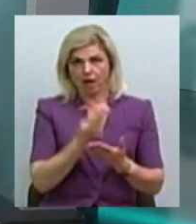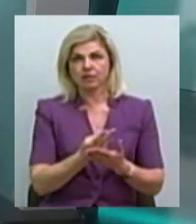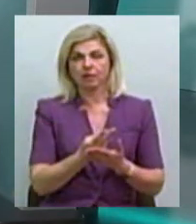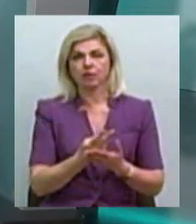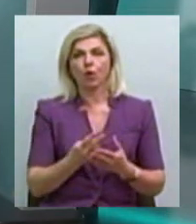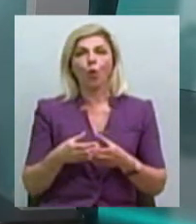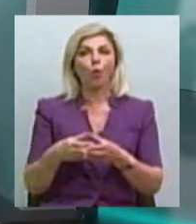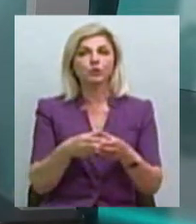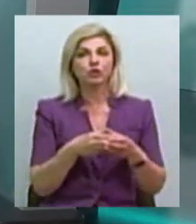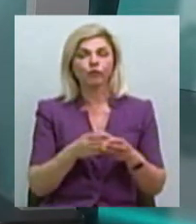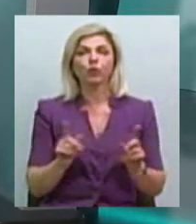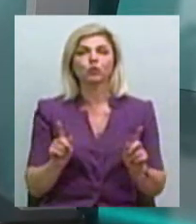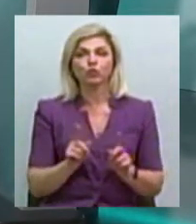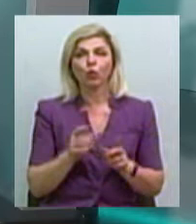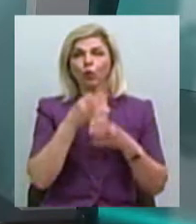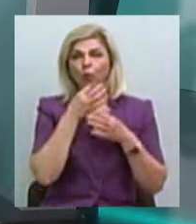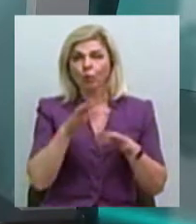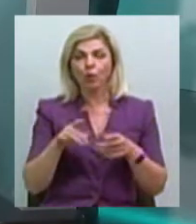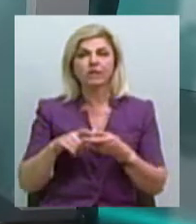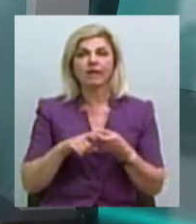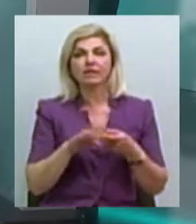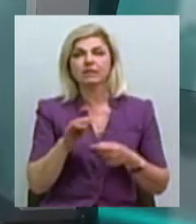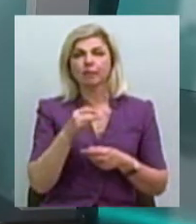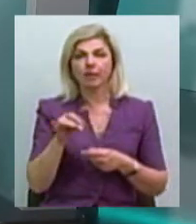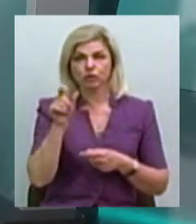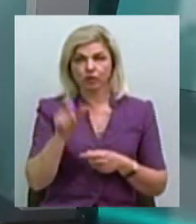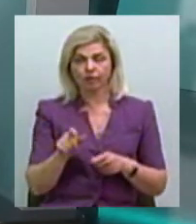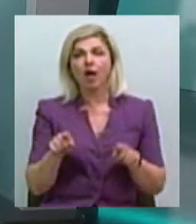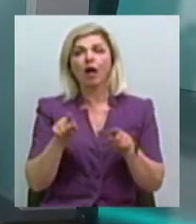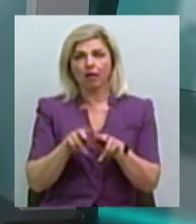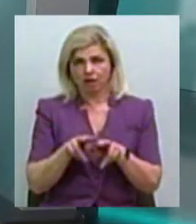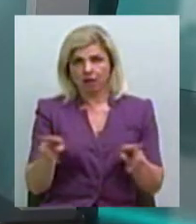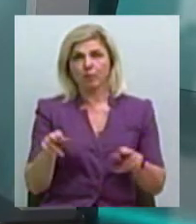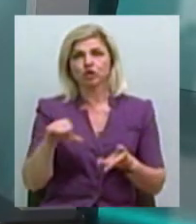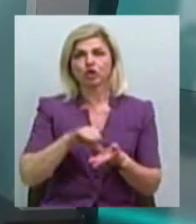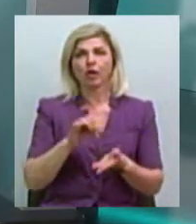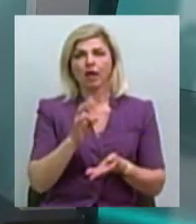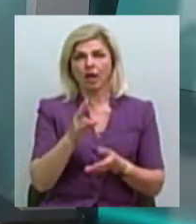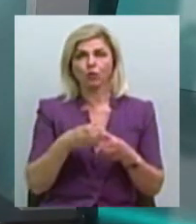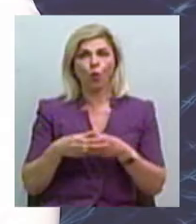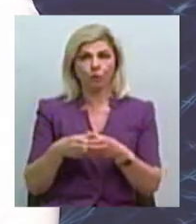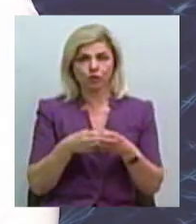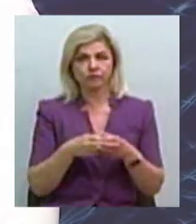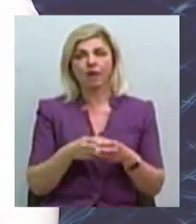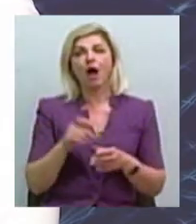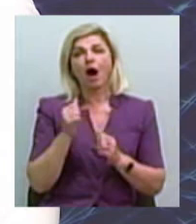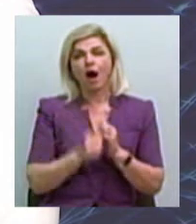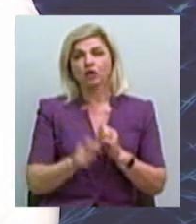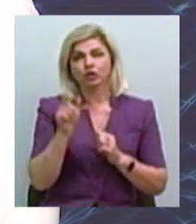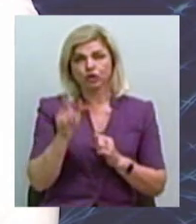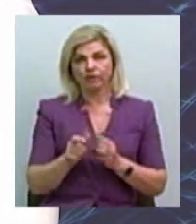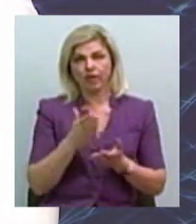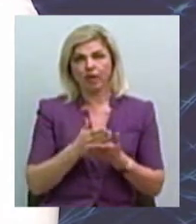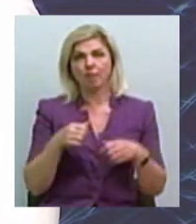показать обществу, что любой зависимый человек – это такой же член нашего общества, как и все. То есть каждый человек имеет право